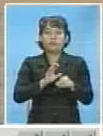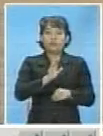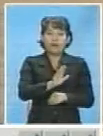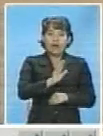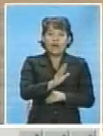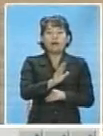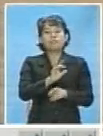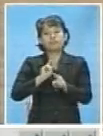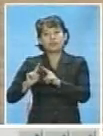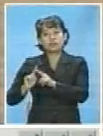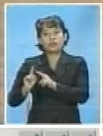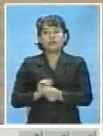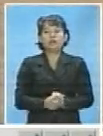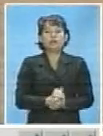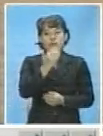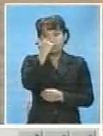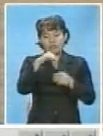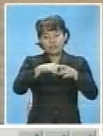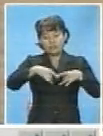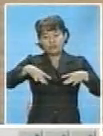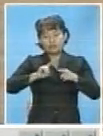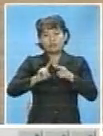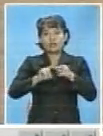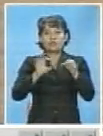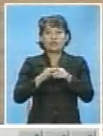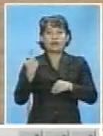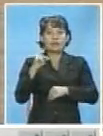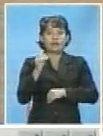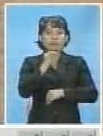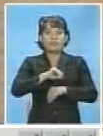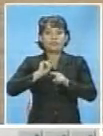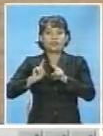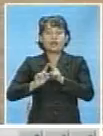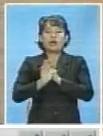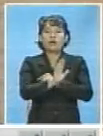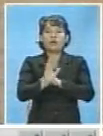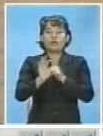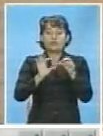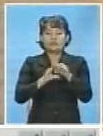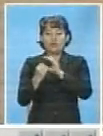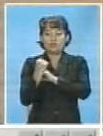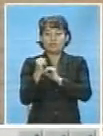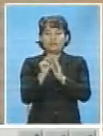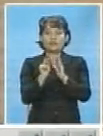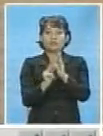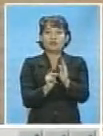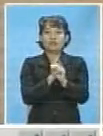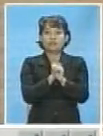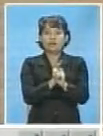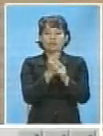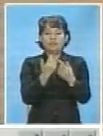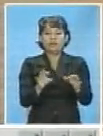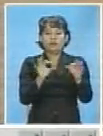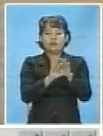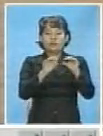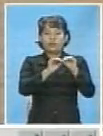กระทำที่เป็นการขัดกันแห่งผลประโยชน์เข้มงวดในการบังคับใช้กฎหมายรวมไปถึงการเสริมสร้างมาตร